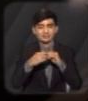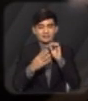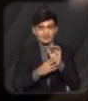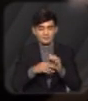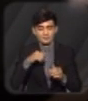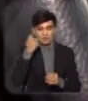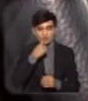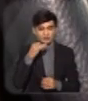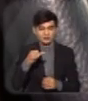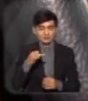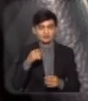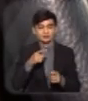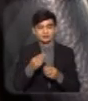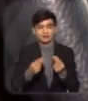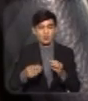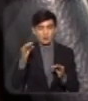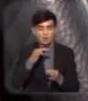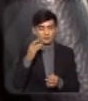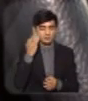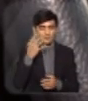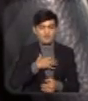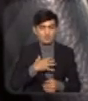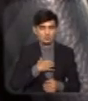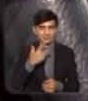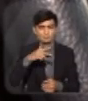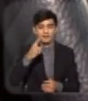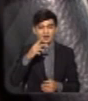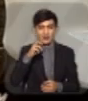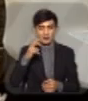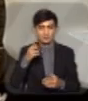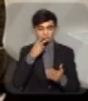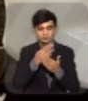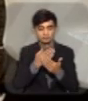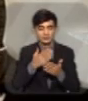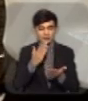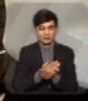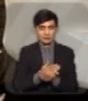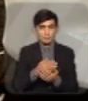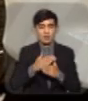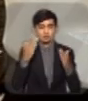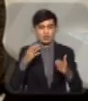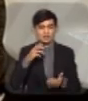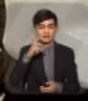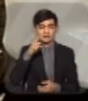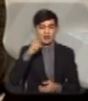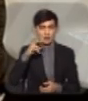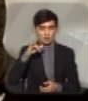года. Трансляция розыгрыша проводится каждое воскресенье на 31 канале в программе «Большой закуп» с Аделью